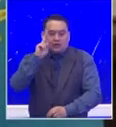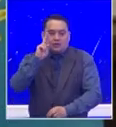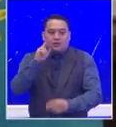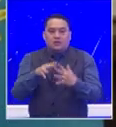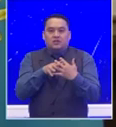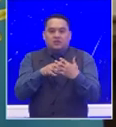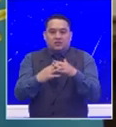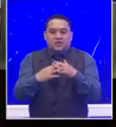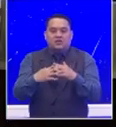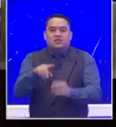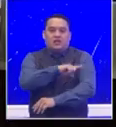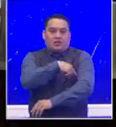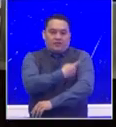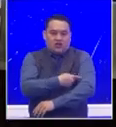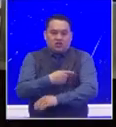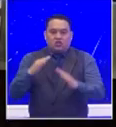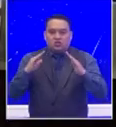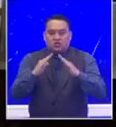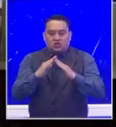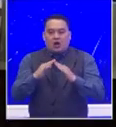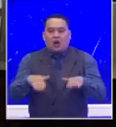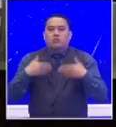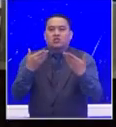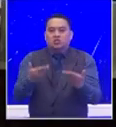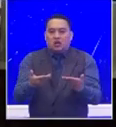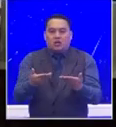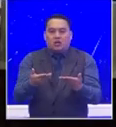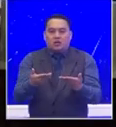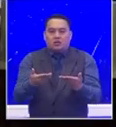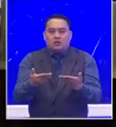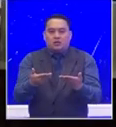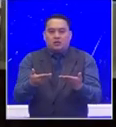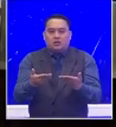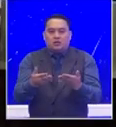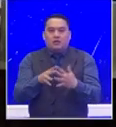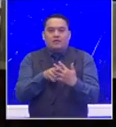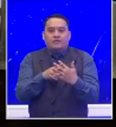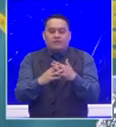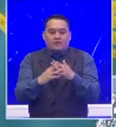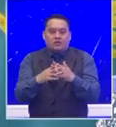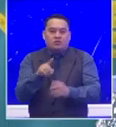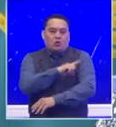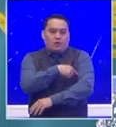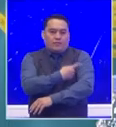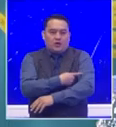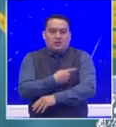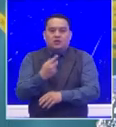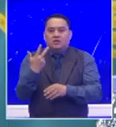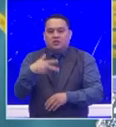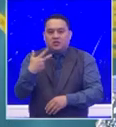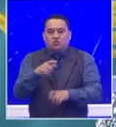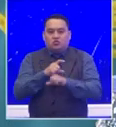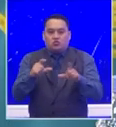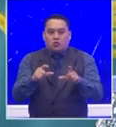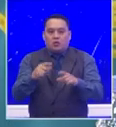сельские врачебные амбулатории. То, что много обращались, без сельских врачебных амбулаторий. Почти 30 школ мы в